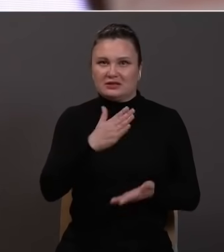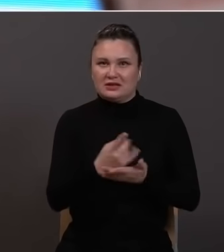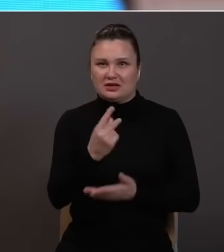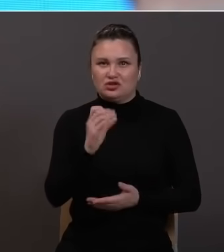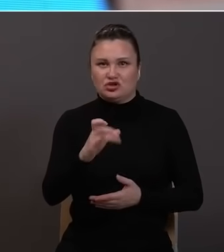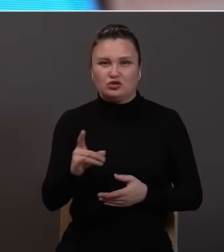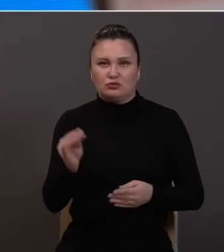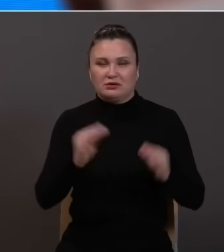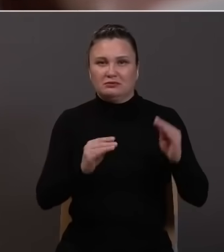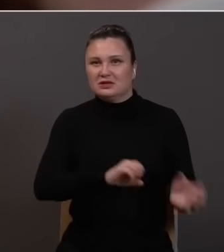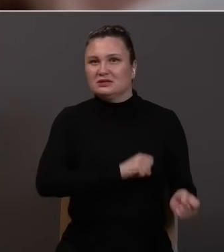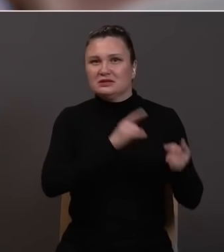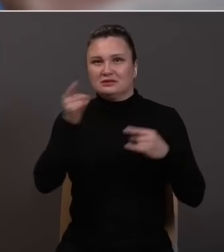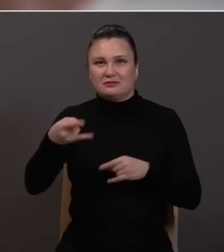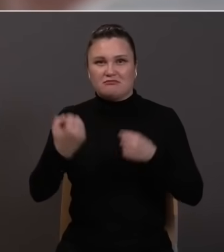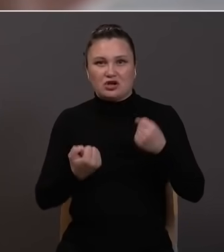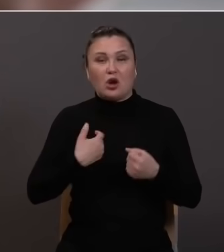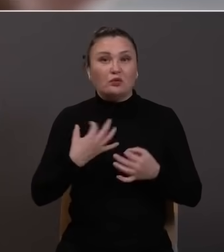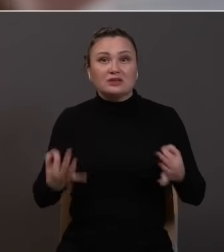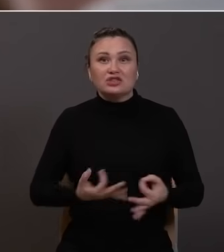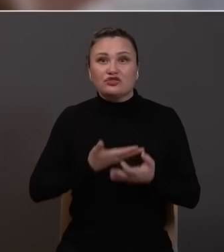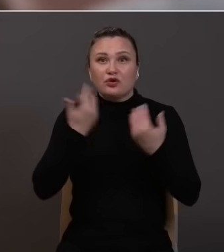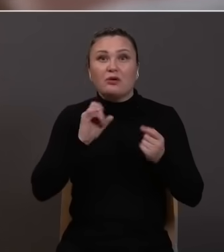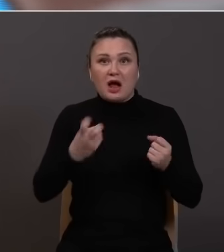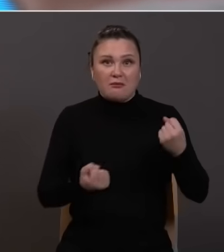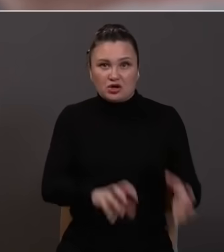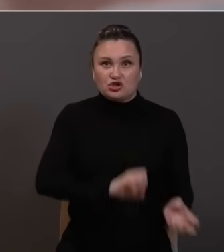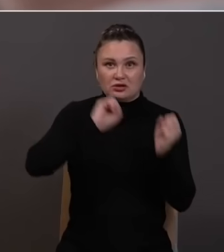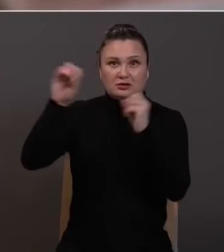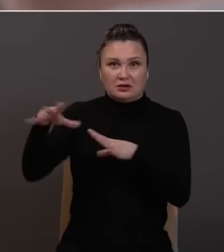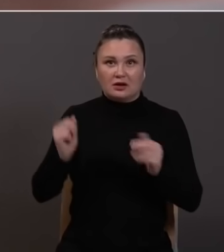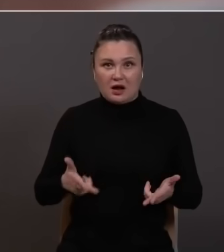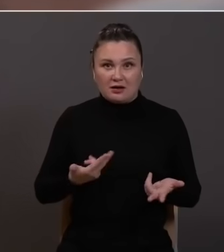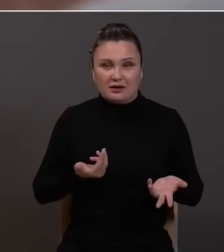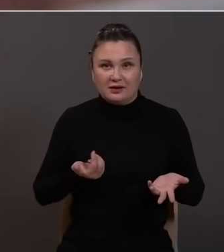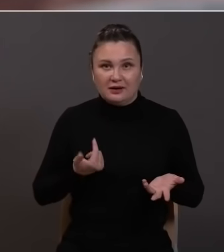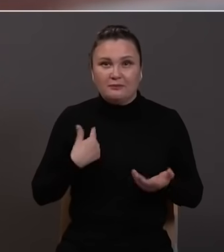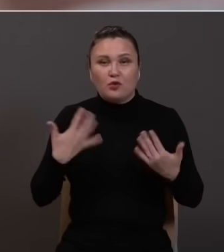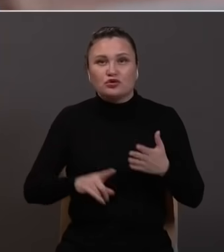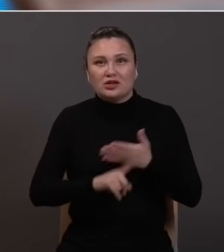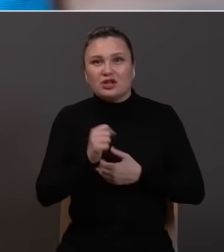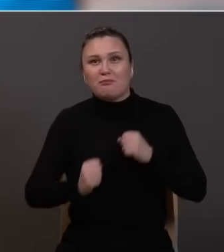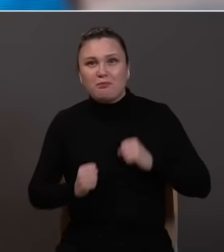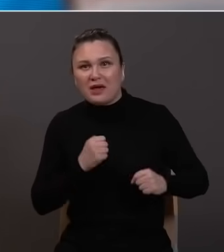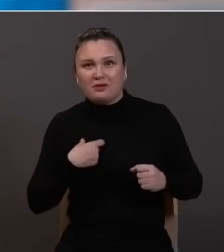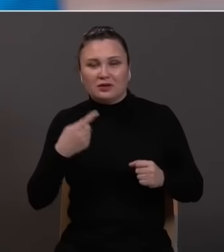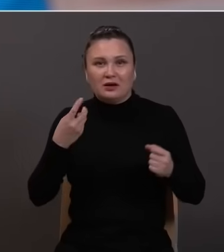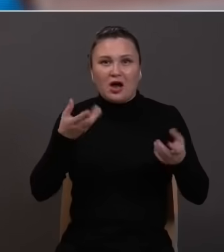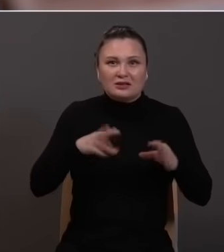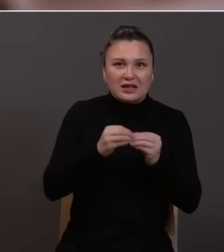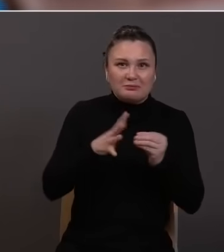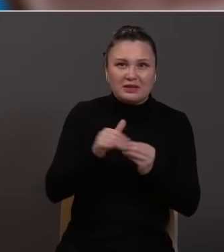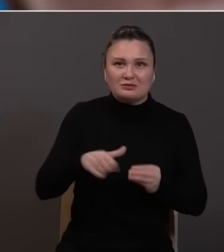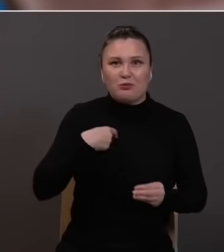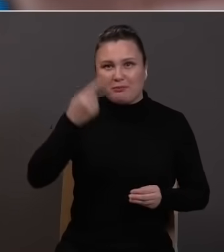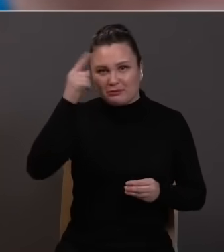того, чтобы загрузить машины, а у нас нет абсолютно ничего, чтобы их грузить. Просто вот мы там... Уже начинаем бегать, у нас остается 15 минут, и мы